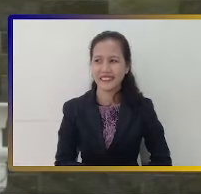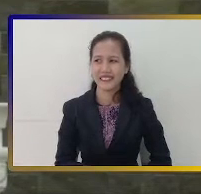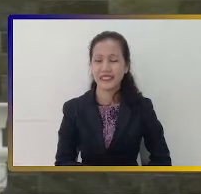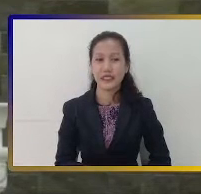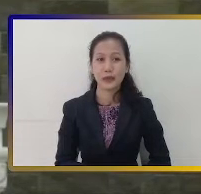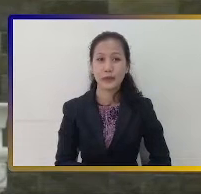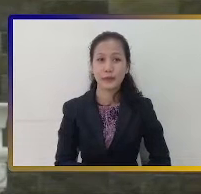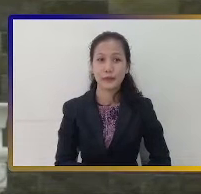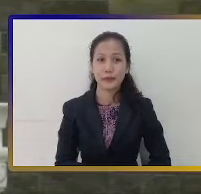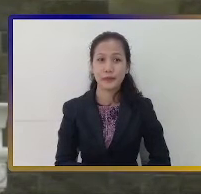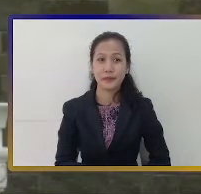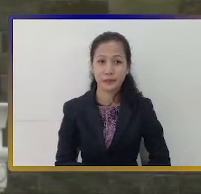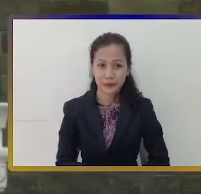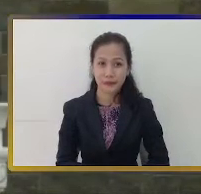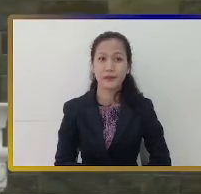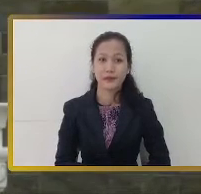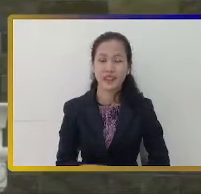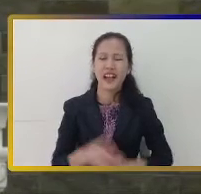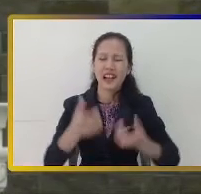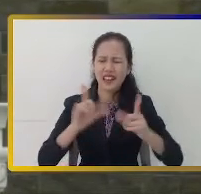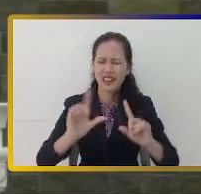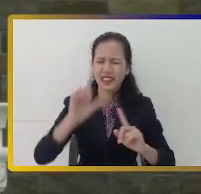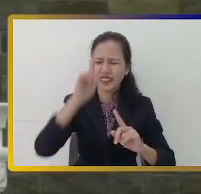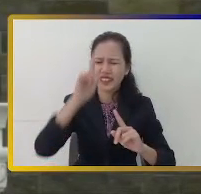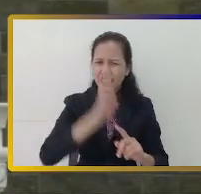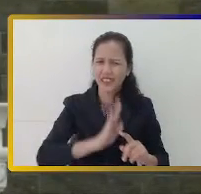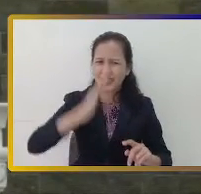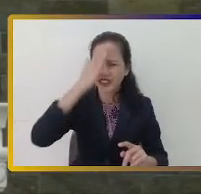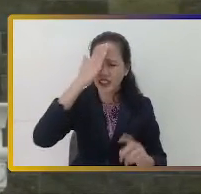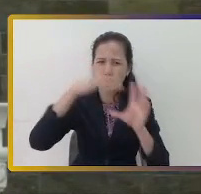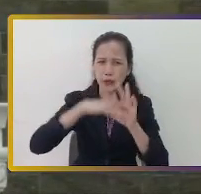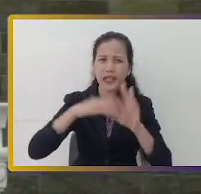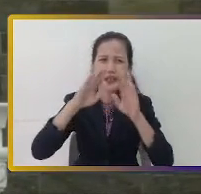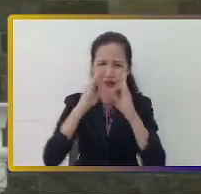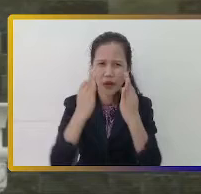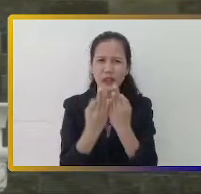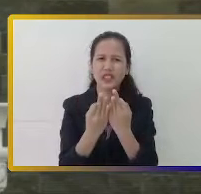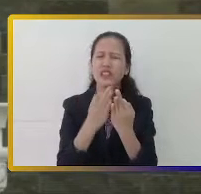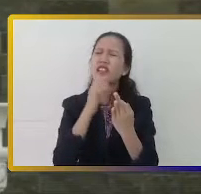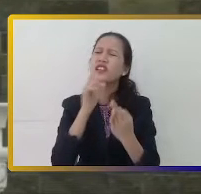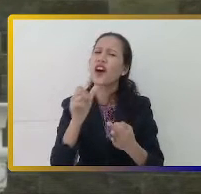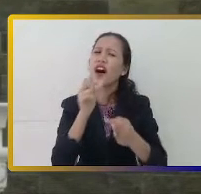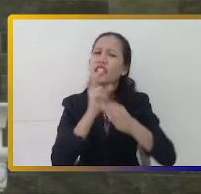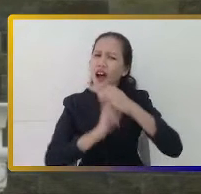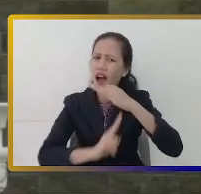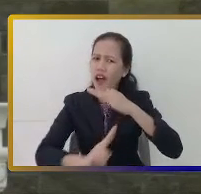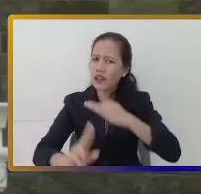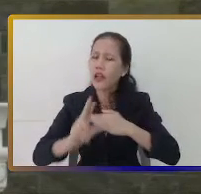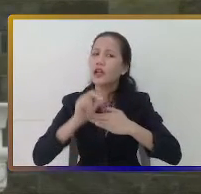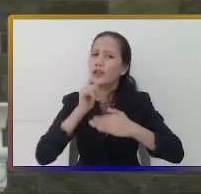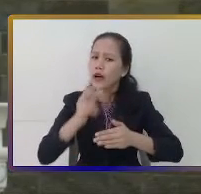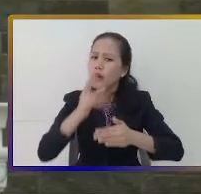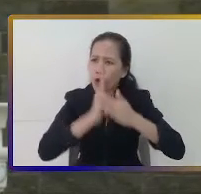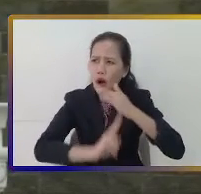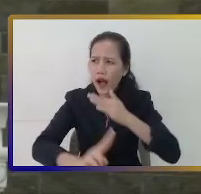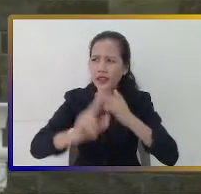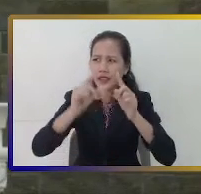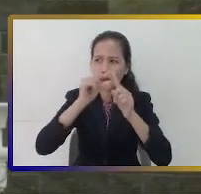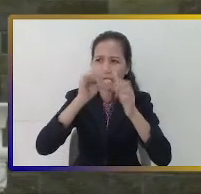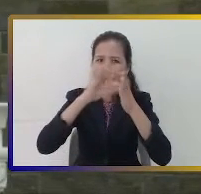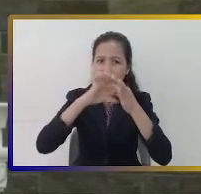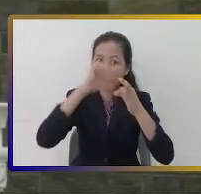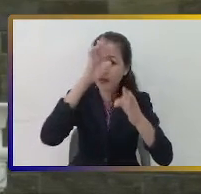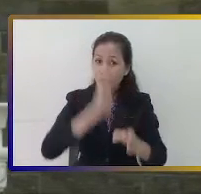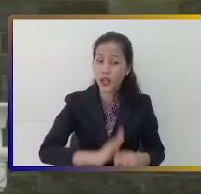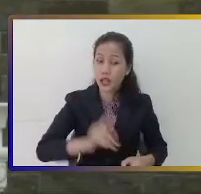Making God known in the home. Do not hide. Huwag niyong itatago ang Panginoon. Huwag niyong itatago ang salita ng Diyos.